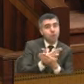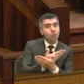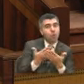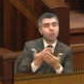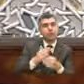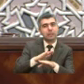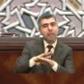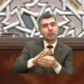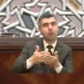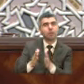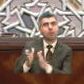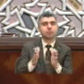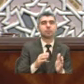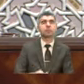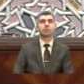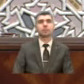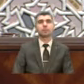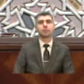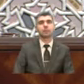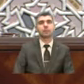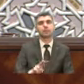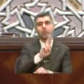النائب. هل من تعقيب اضافي؟